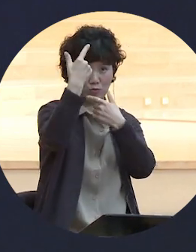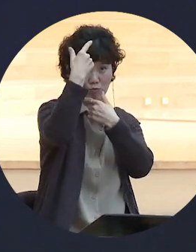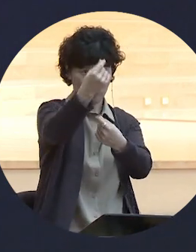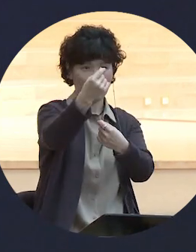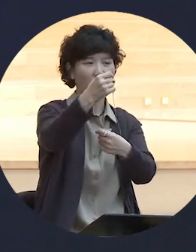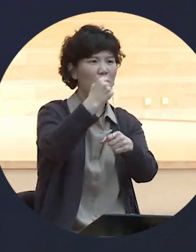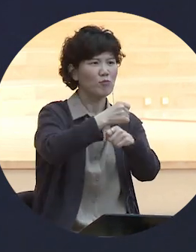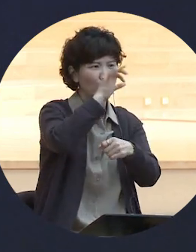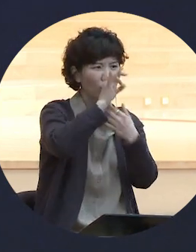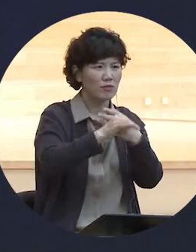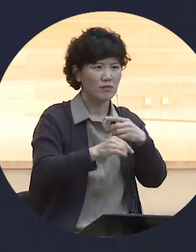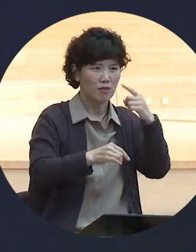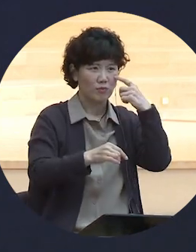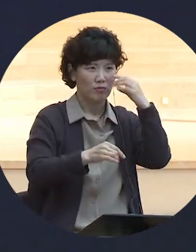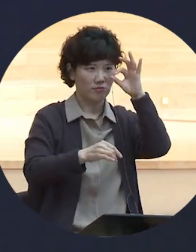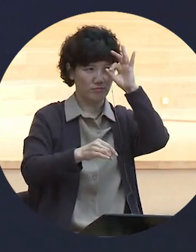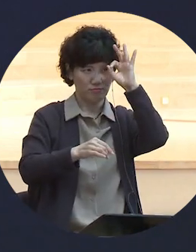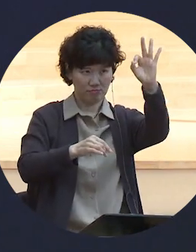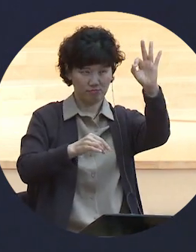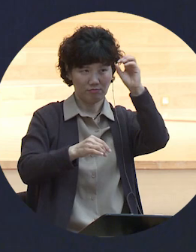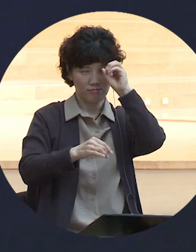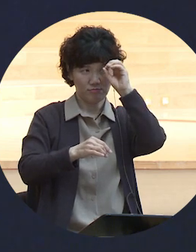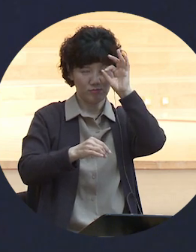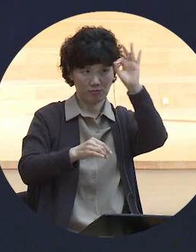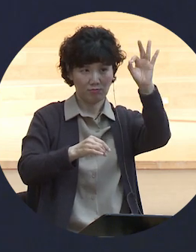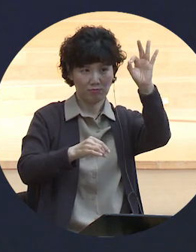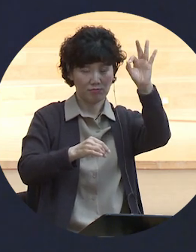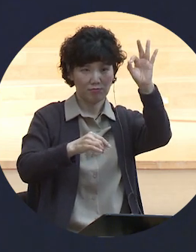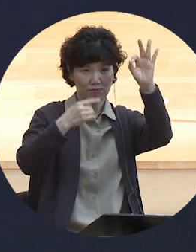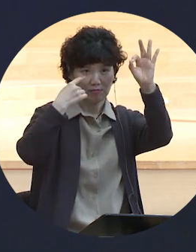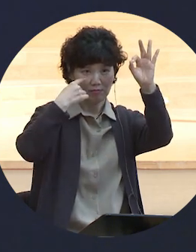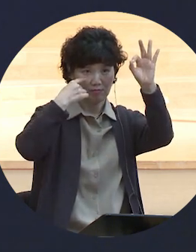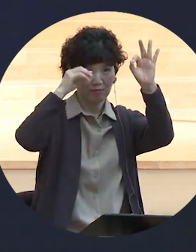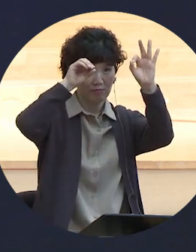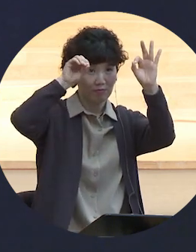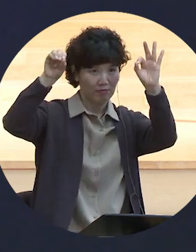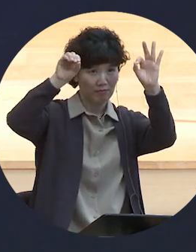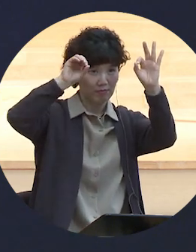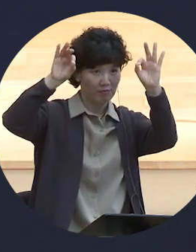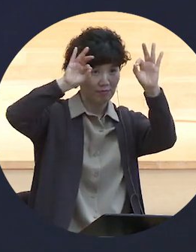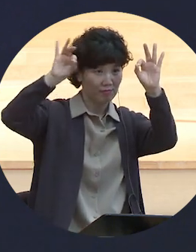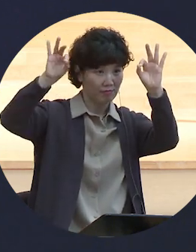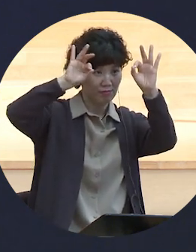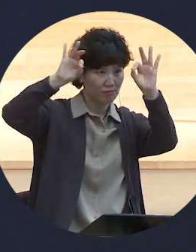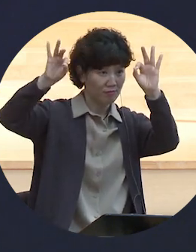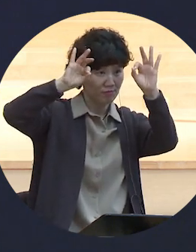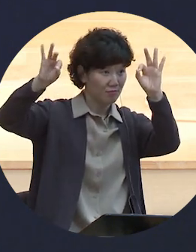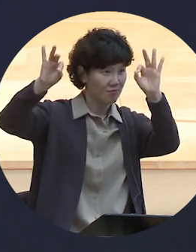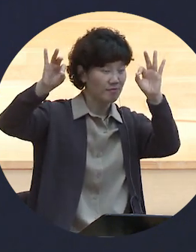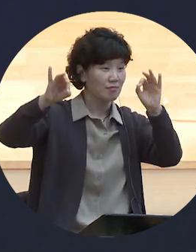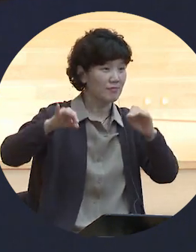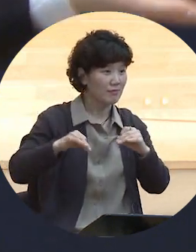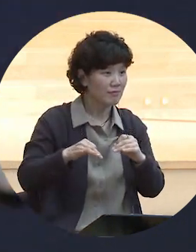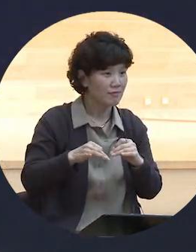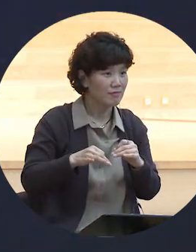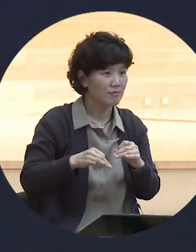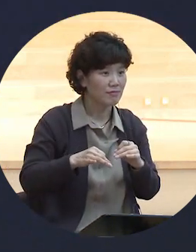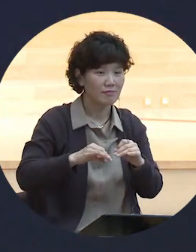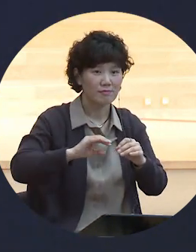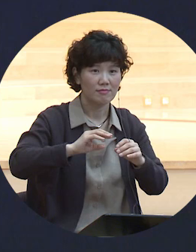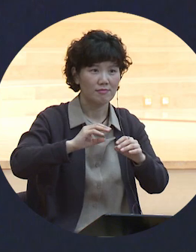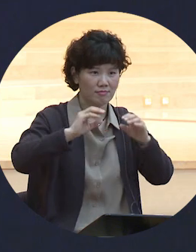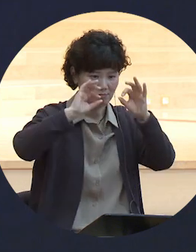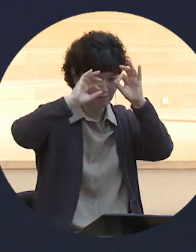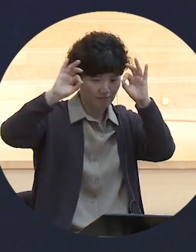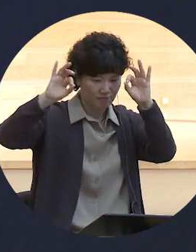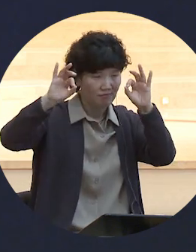눈을 한 눈은 정면을 응시하도록 그려놓고 다른 한 눈은 이쪽으로 응시하는 삐구처럼 그려놓은 거예요. 그림이 뭐